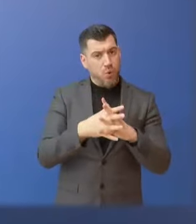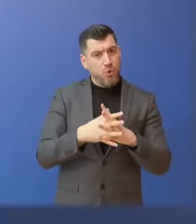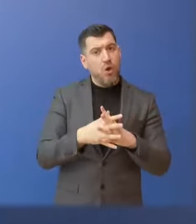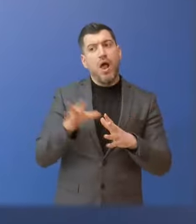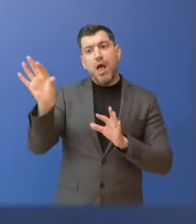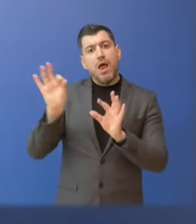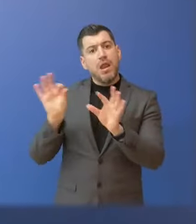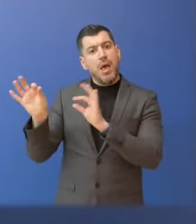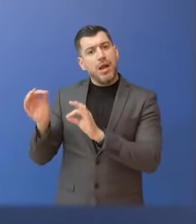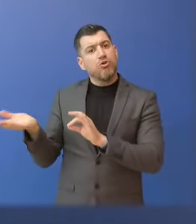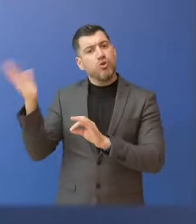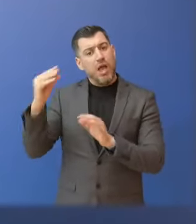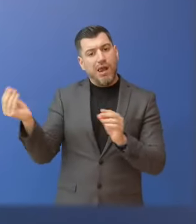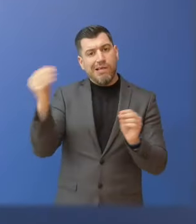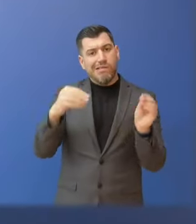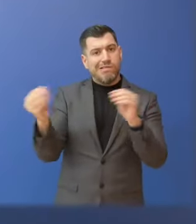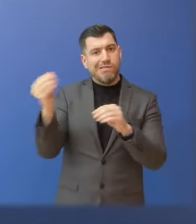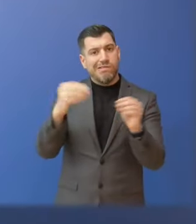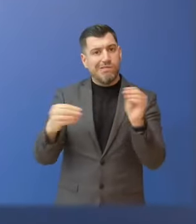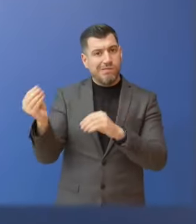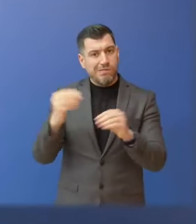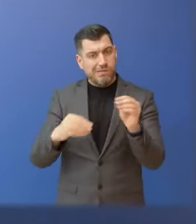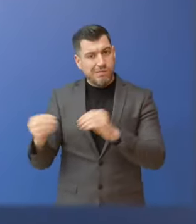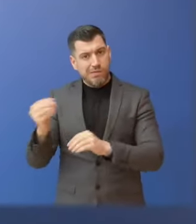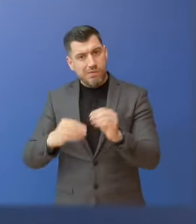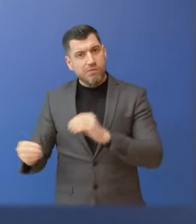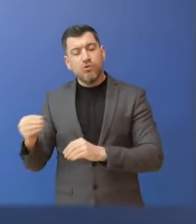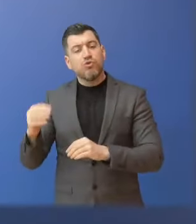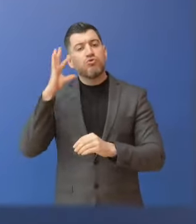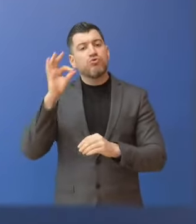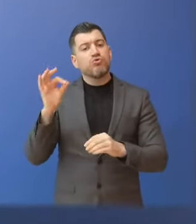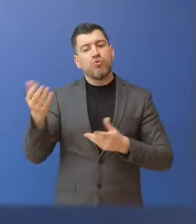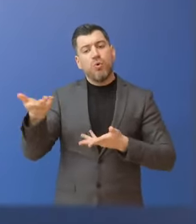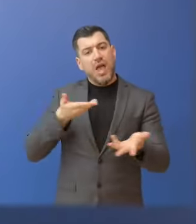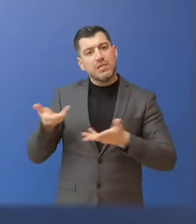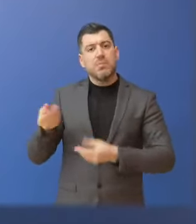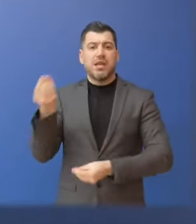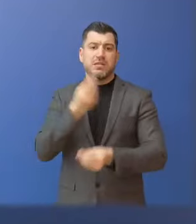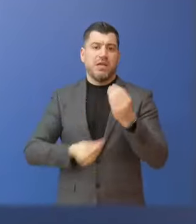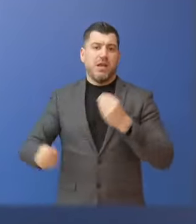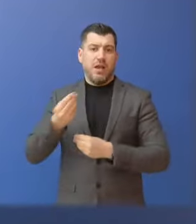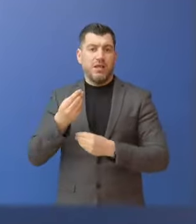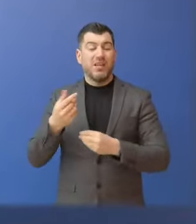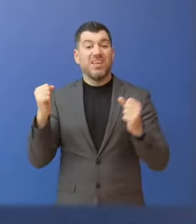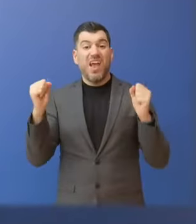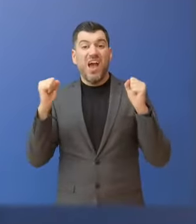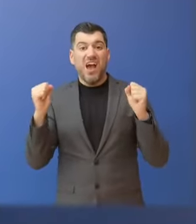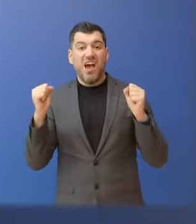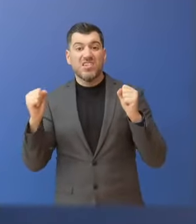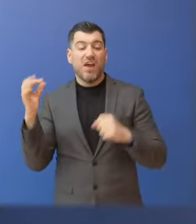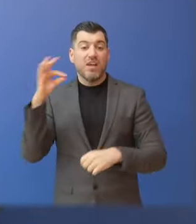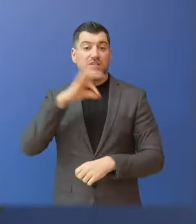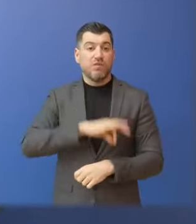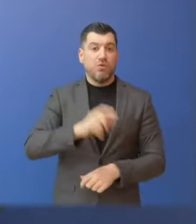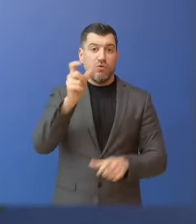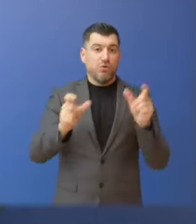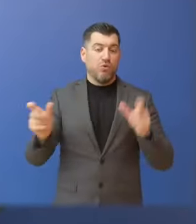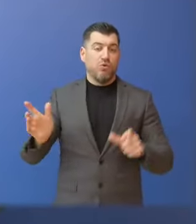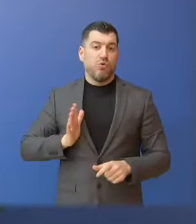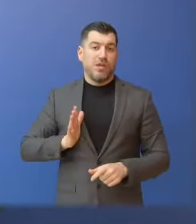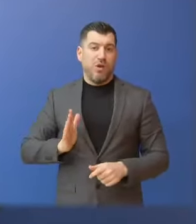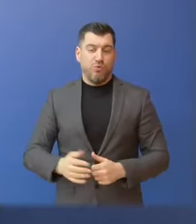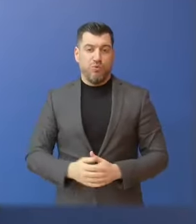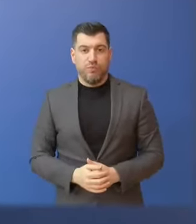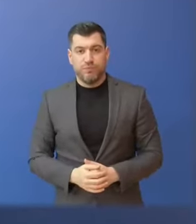πλευράς ενίσχυσης του νισμο και γίνεται με κριτήριο τη μεγαλύτερη διαφάνεια και την καλύτερη διασφάλιση των συμφερόντων του